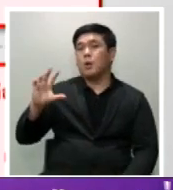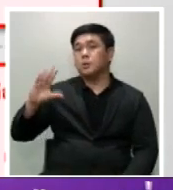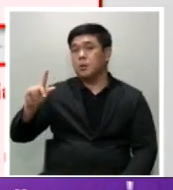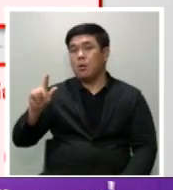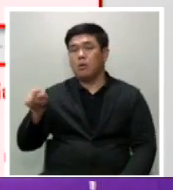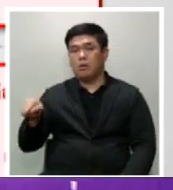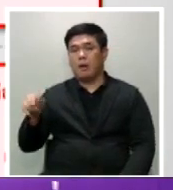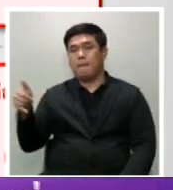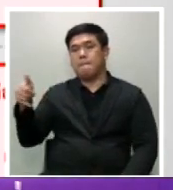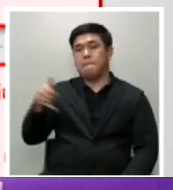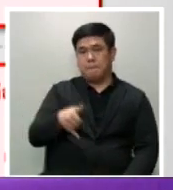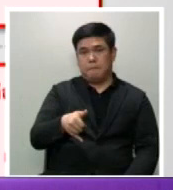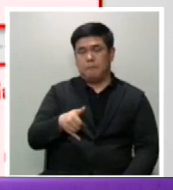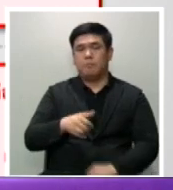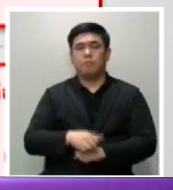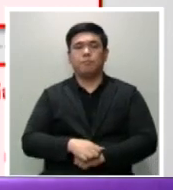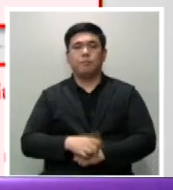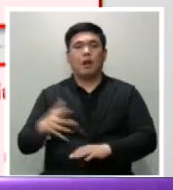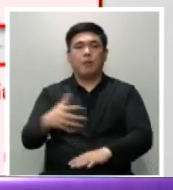ต่อมาในปี